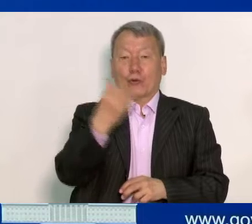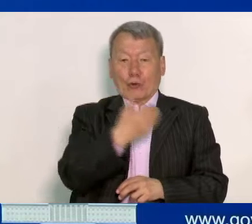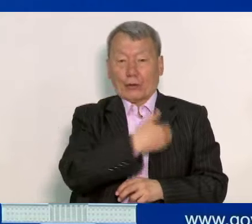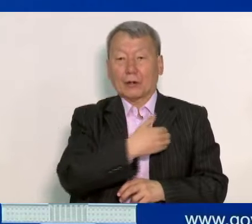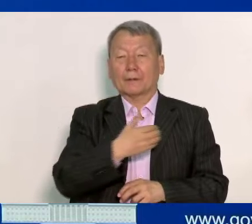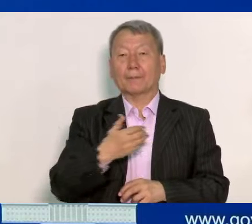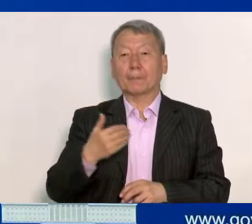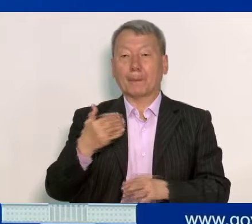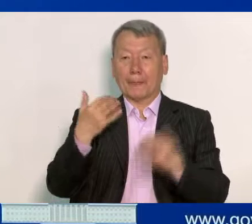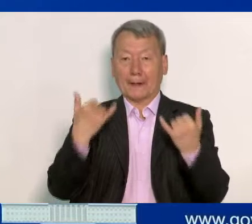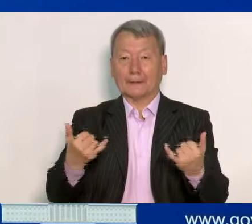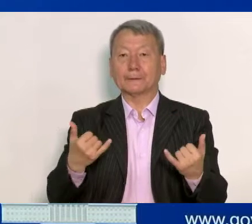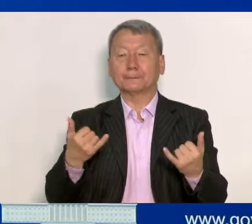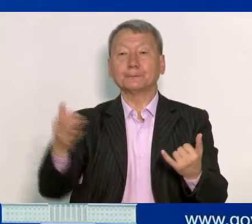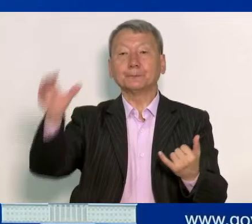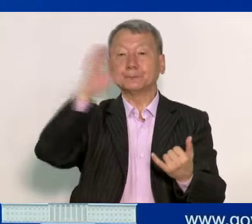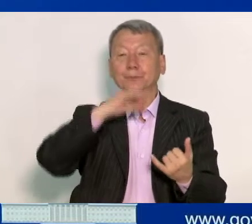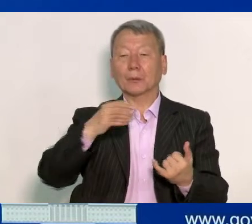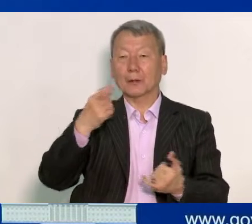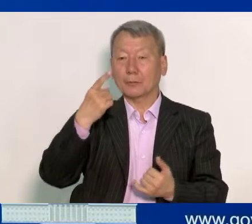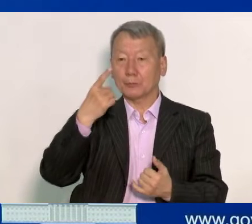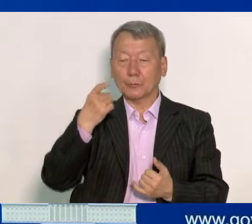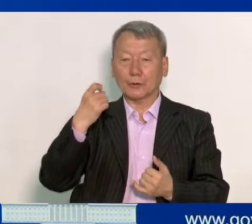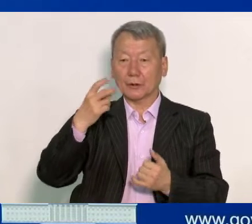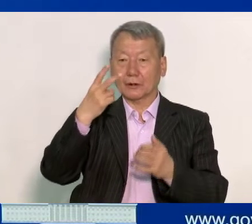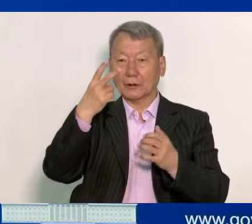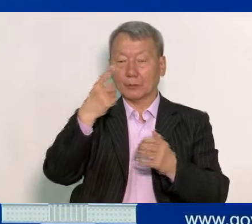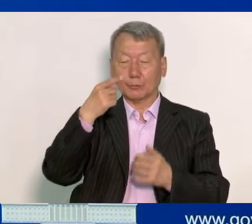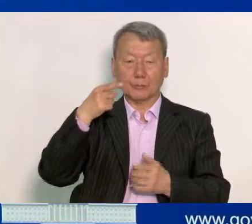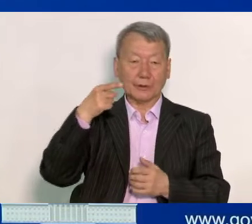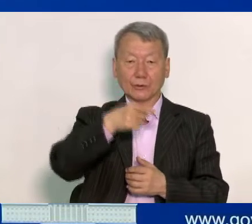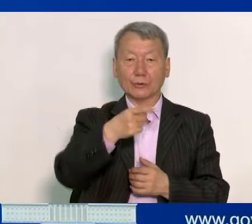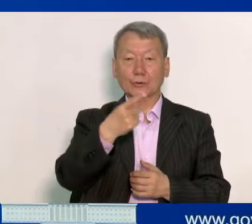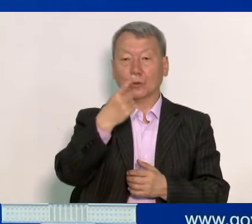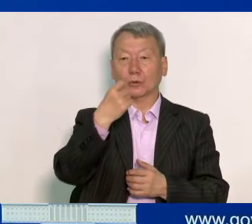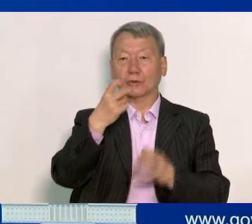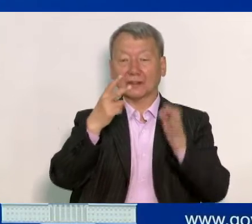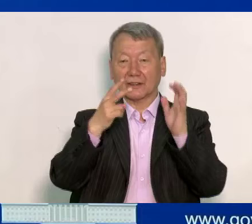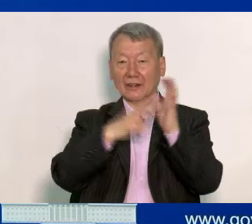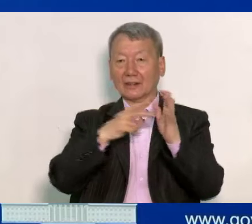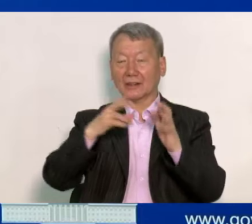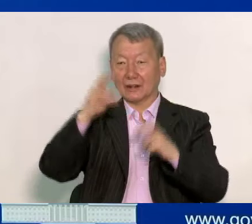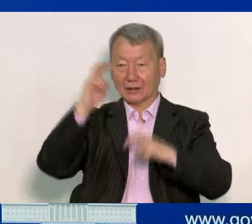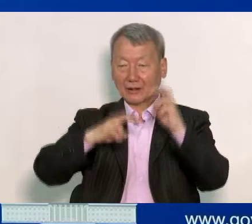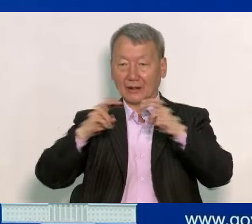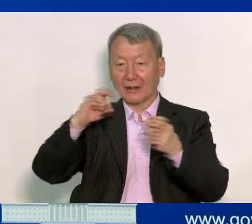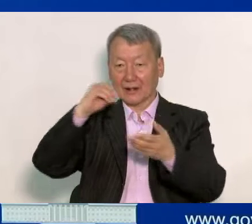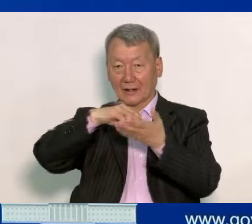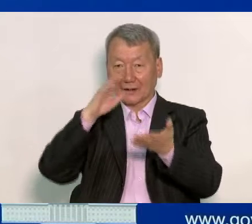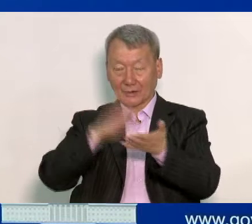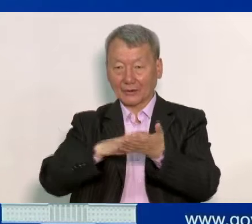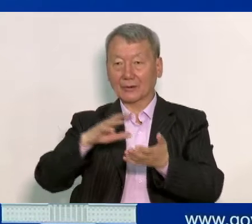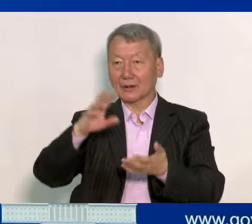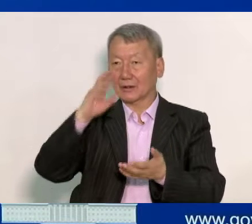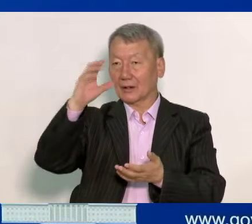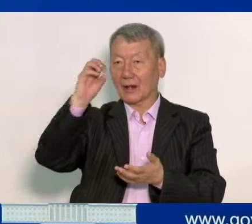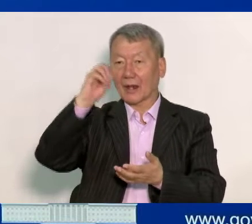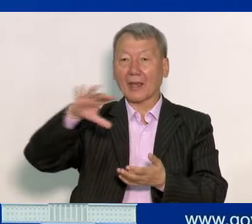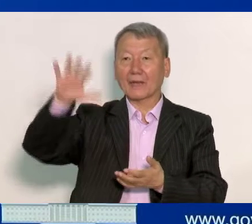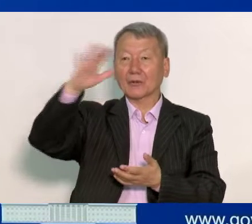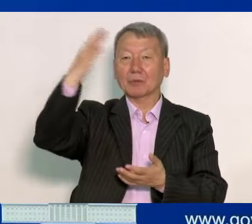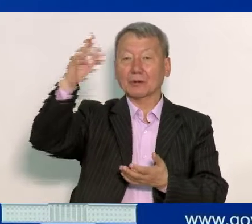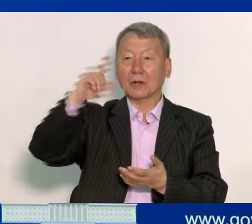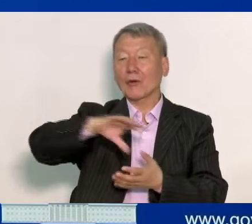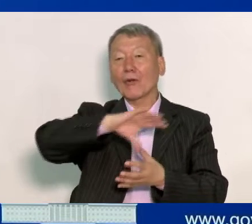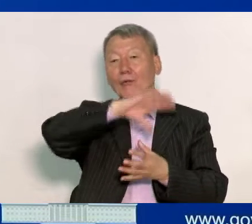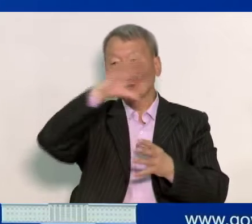сырткары бизде азыр 137 ишкана Евразиястын бирдиктүү реестрине киргизилип, бул